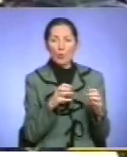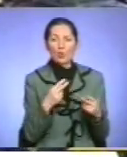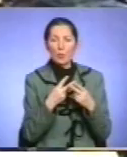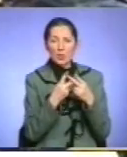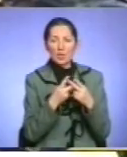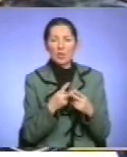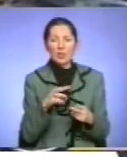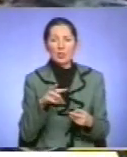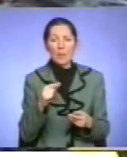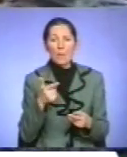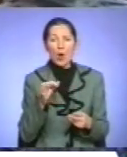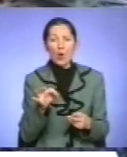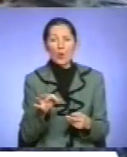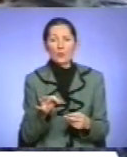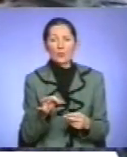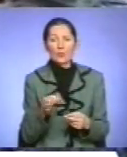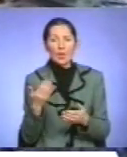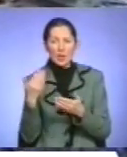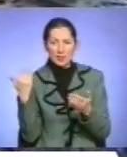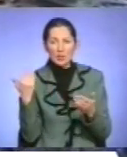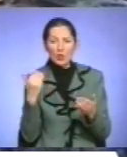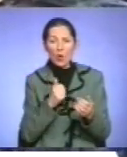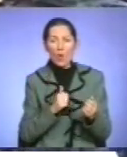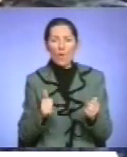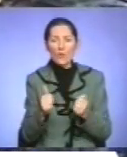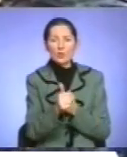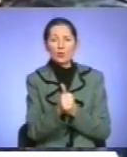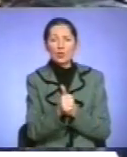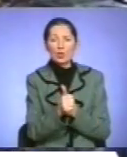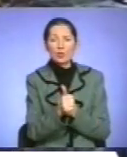Маго», а із-за нього вискочила